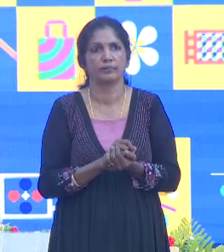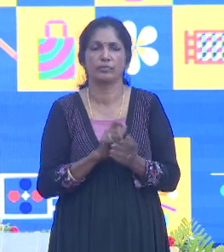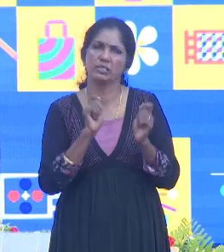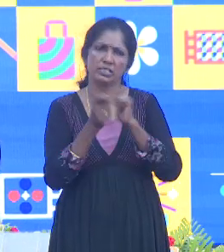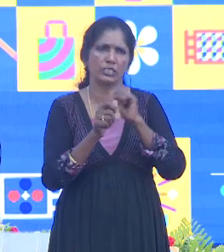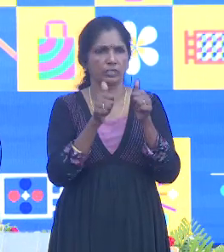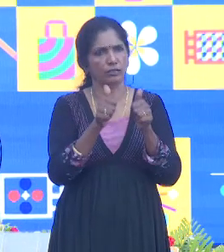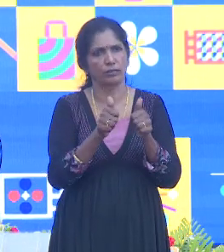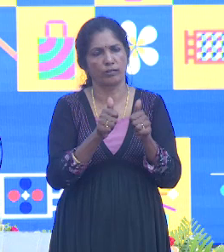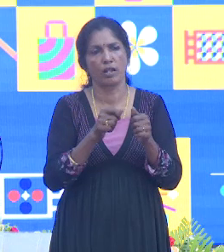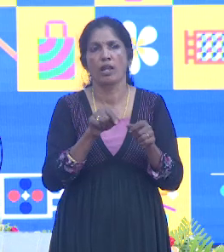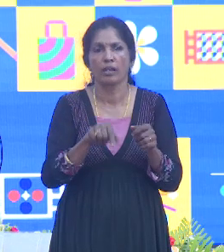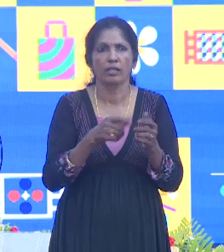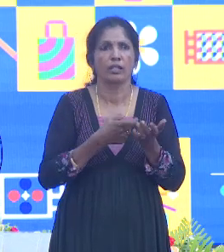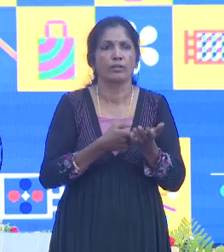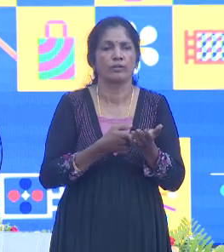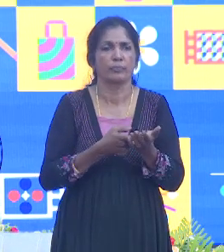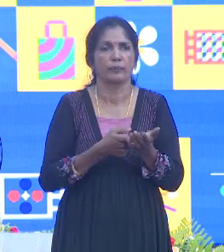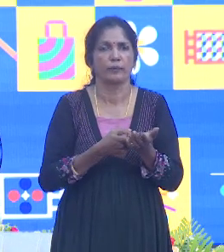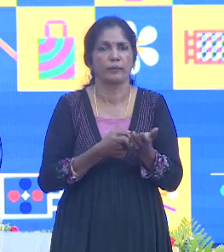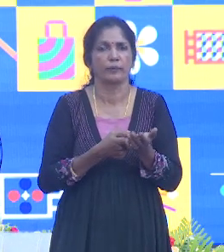പക്ഷേ ആ നിയമം